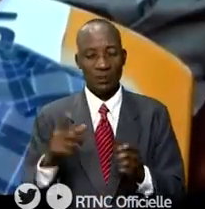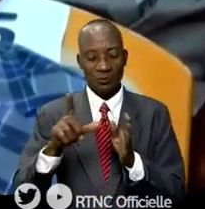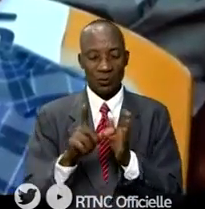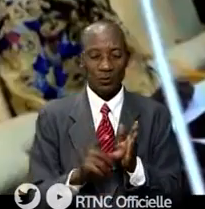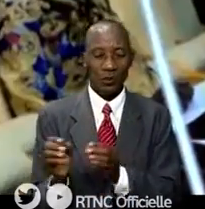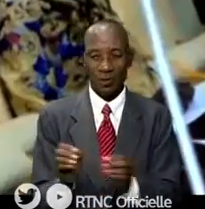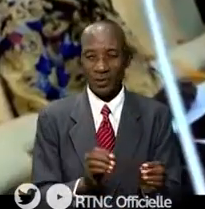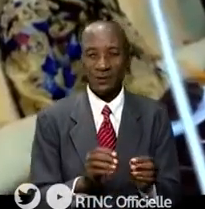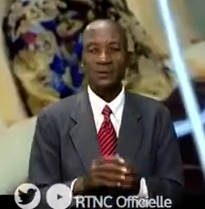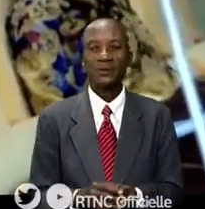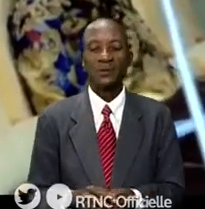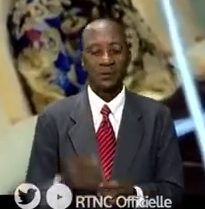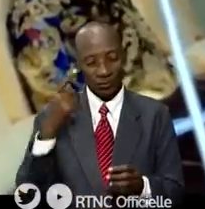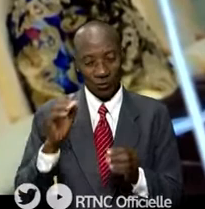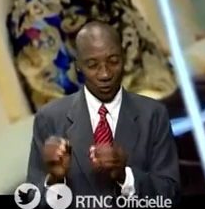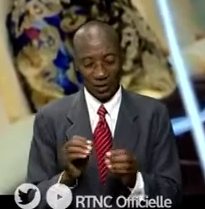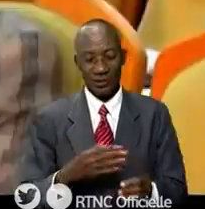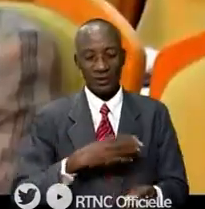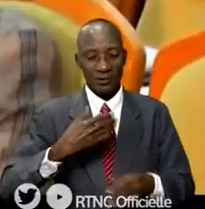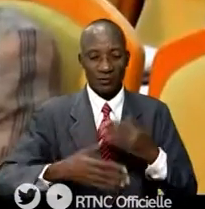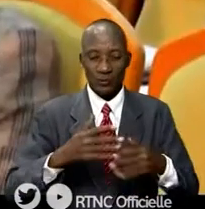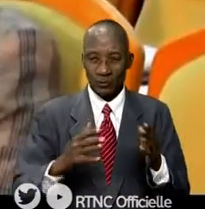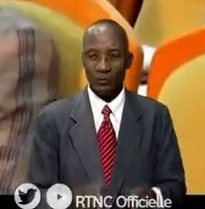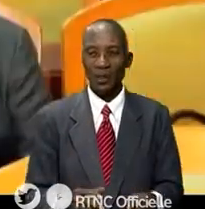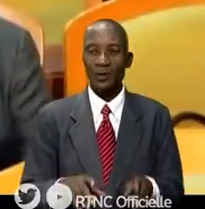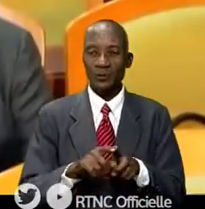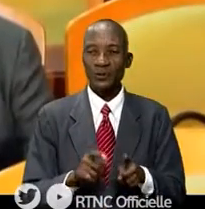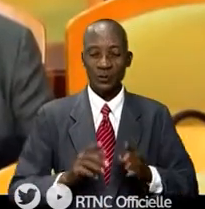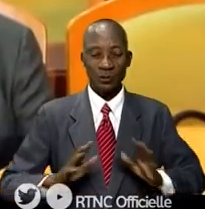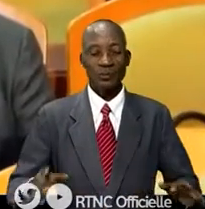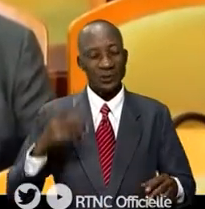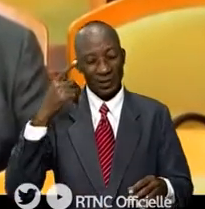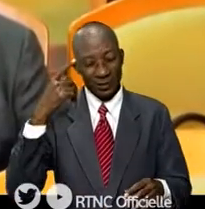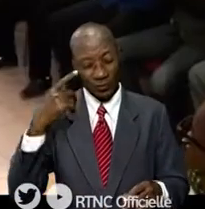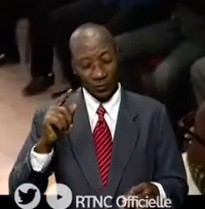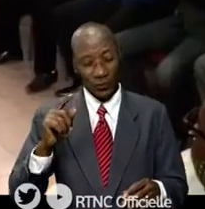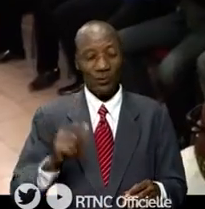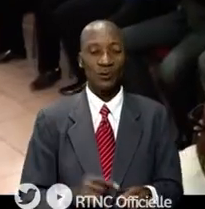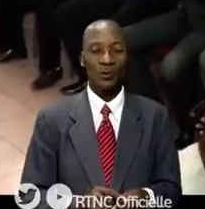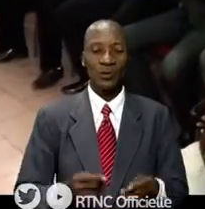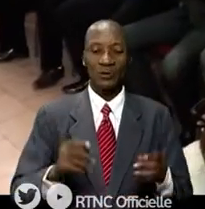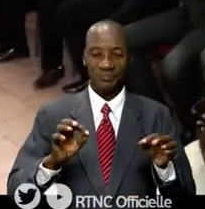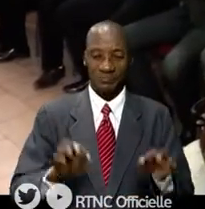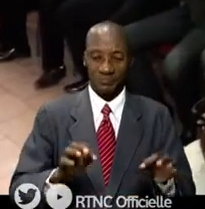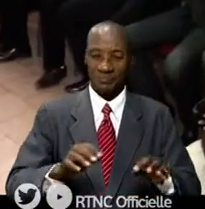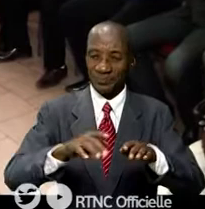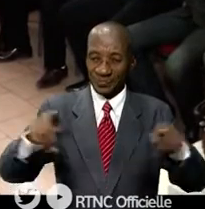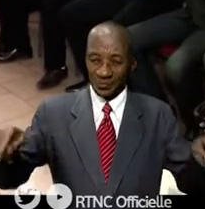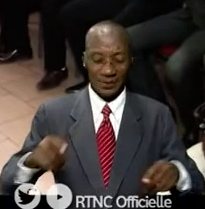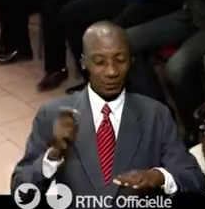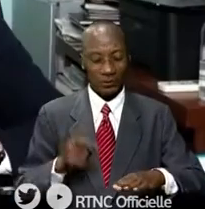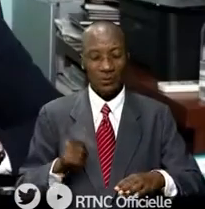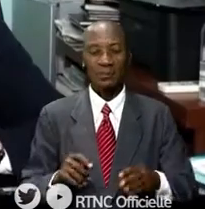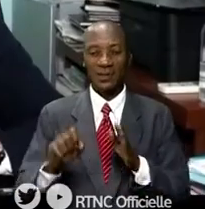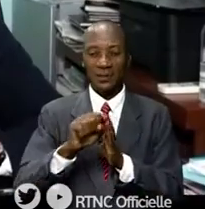entre autres organisation, fonctionnement et compétences des juridictions de l'ordre judiciaire et statut des magistrats,